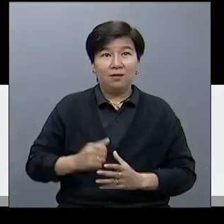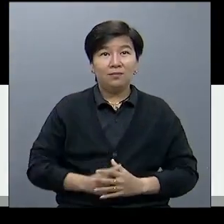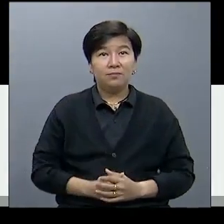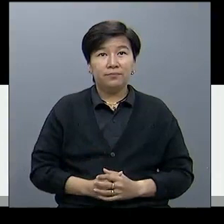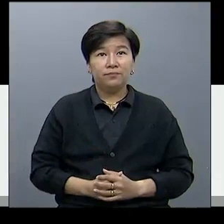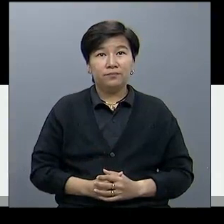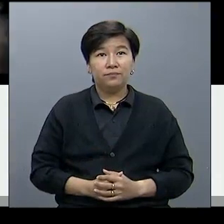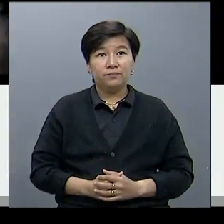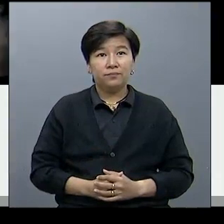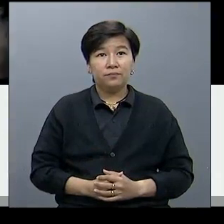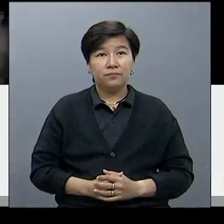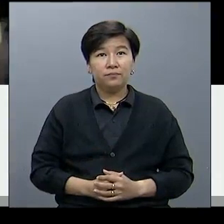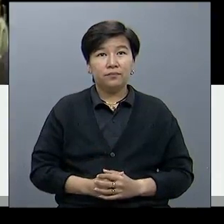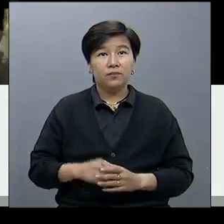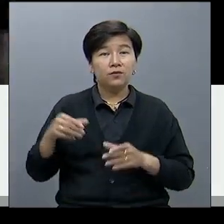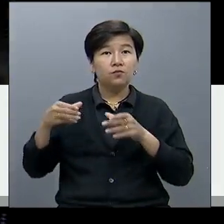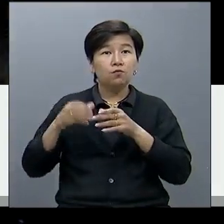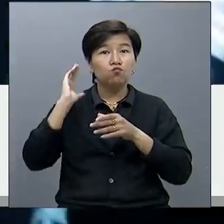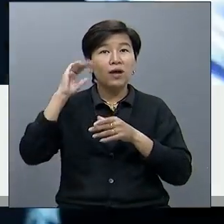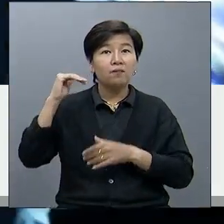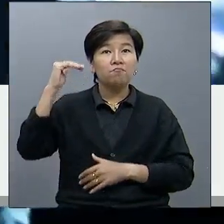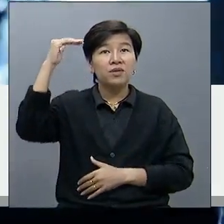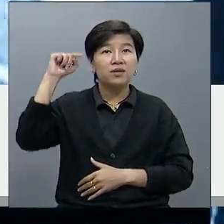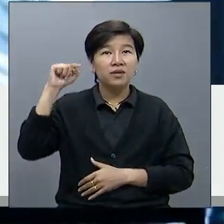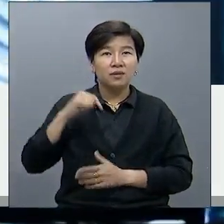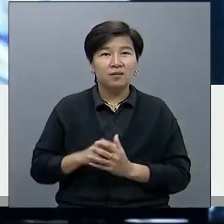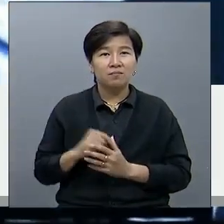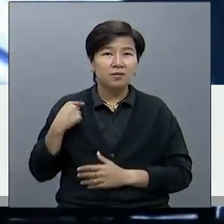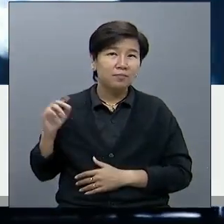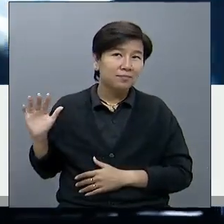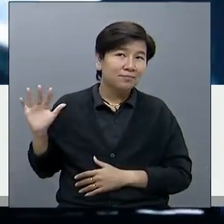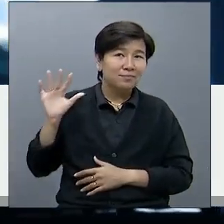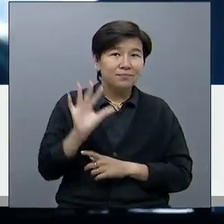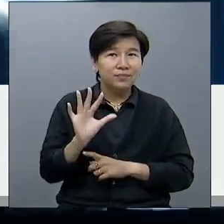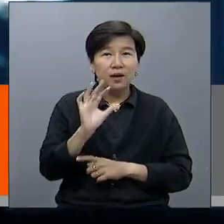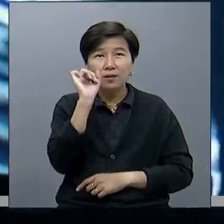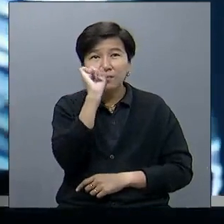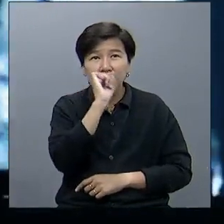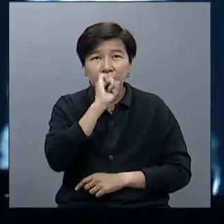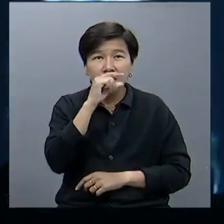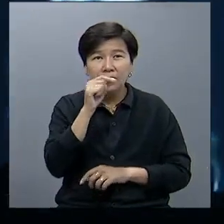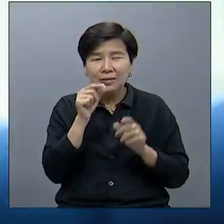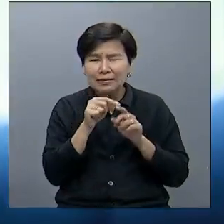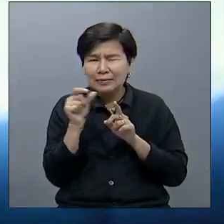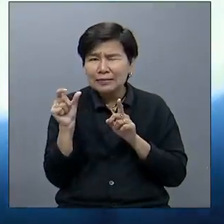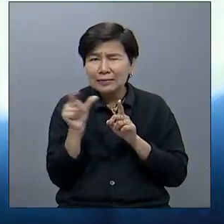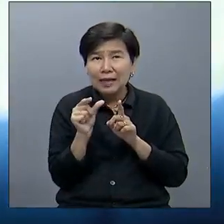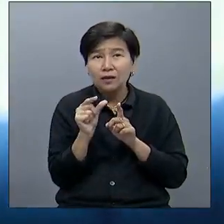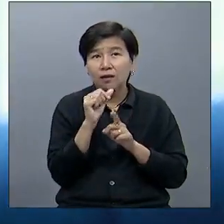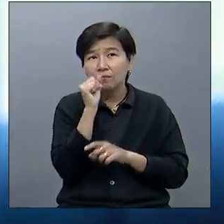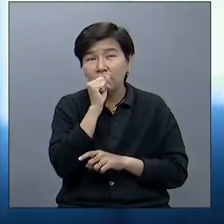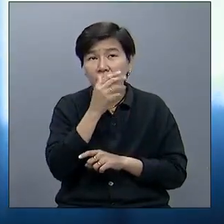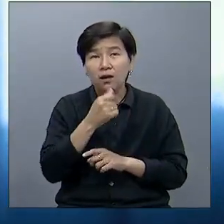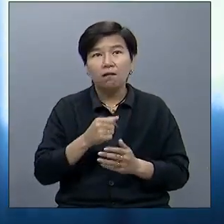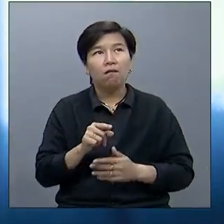Design ของวงบอยแบนด์รุ่นพี่ร่วมสังกัดแม้ว่าโชว์สั้นๆไม่กี่เพลงนะคะแต่ไม่นึกไม่ฝันว่าจะมีคนตั้งใจฟังจนหันมาเป็น